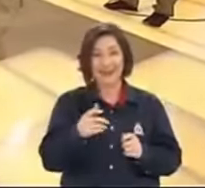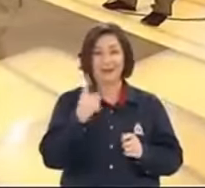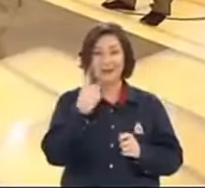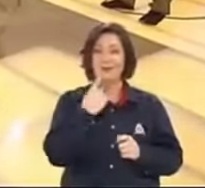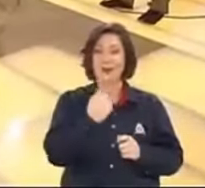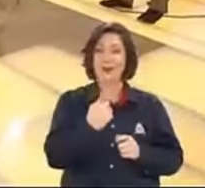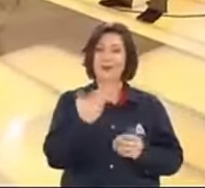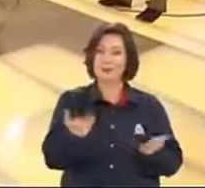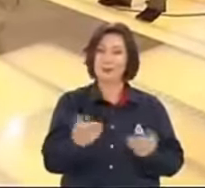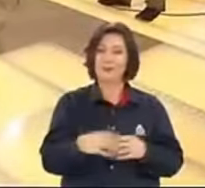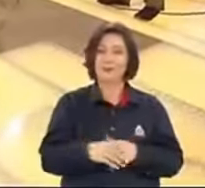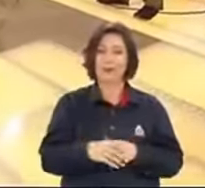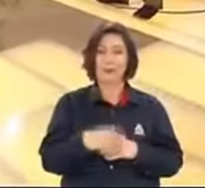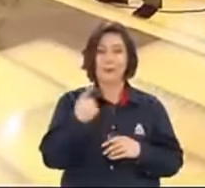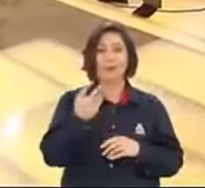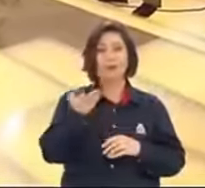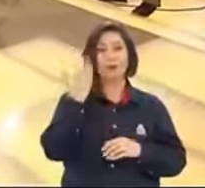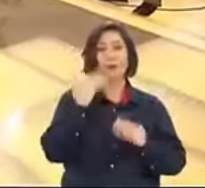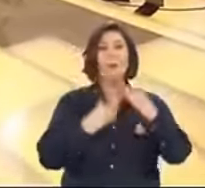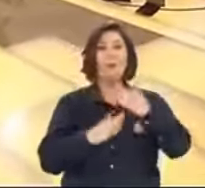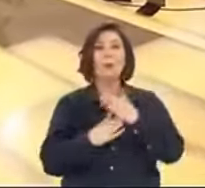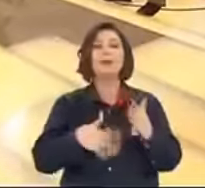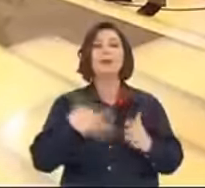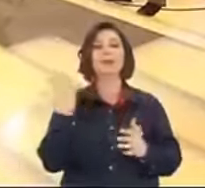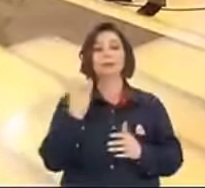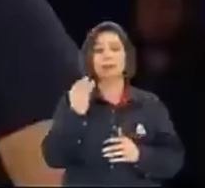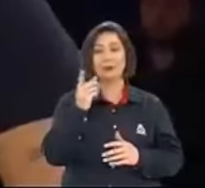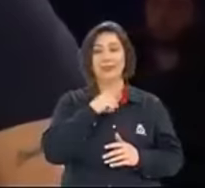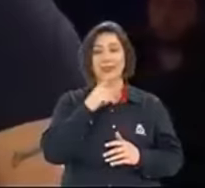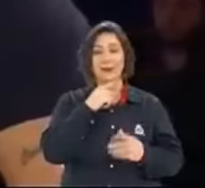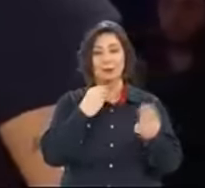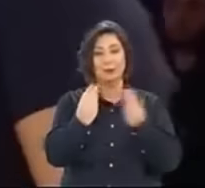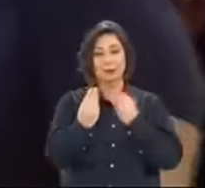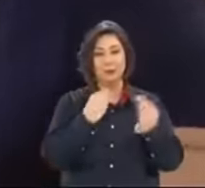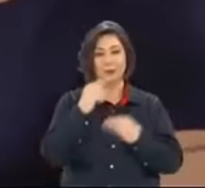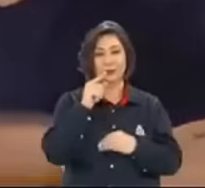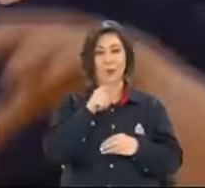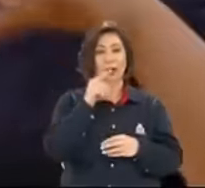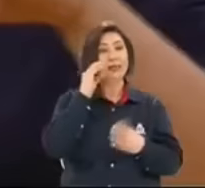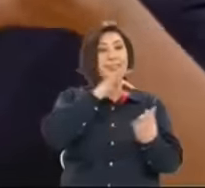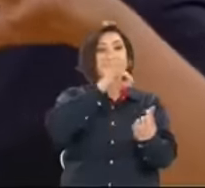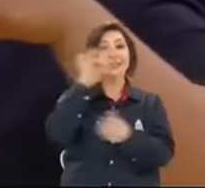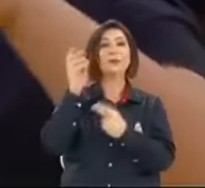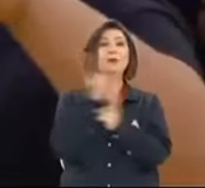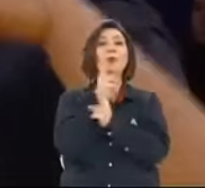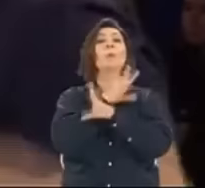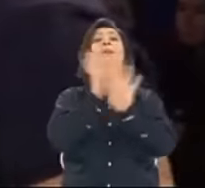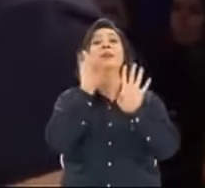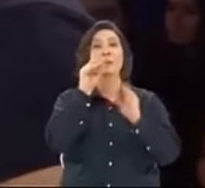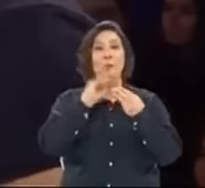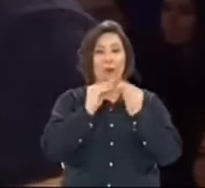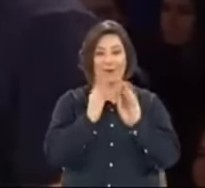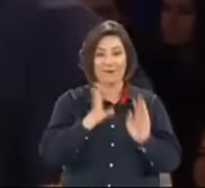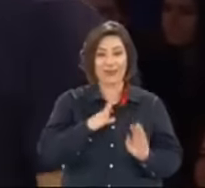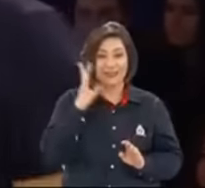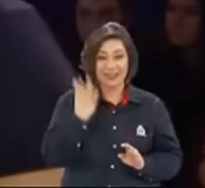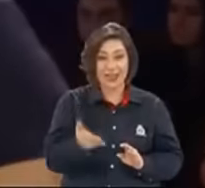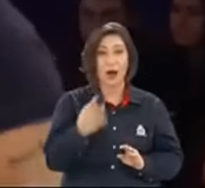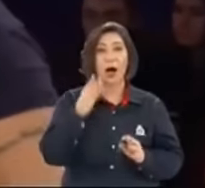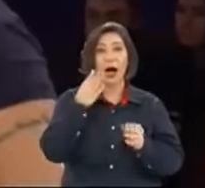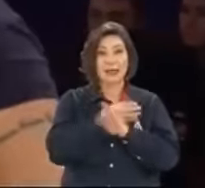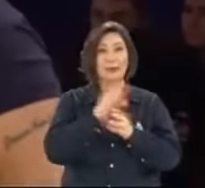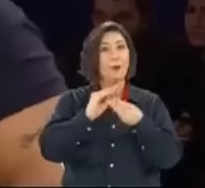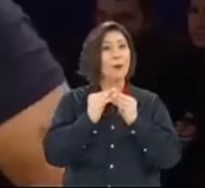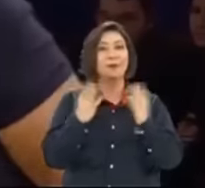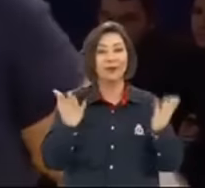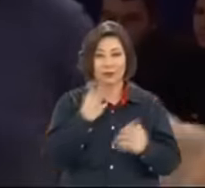şey söyleyebilir miyim? Buyurun, estağfurullah. Biraz önce bölmek istemedim de çok tatlı konuşuyordunuz. Hani o insanların gülmediğiyle ilgili bir problem vardı ya. Evet. Asıl